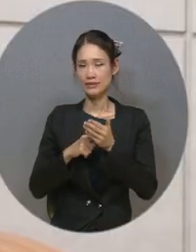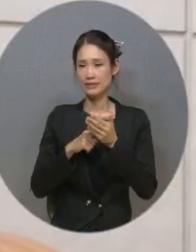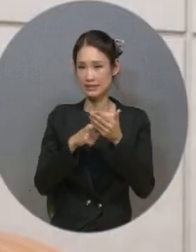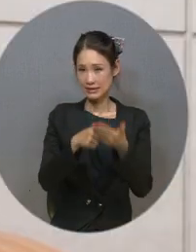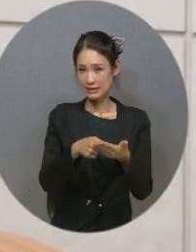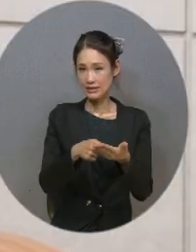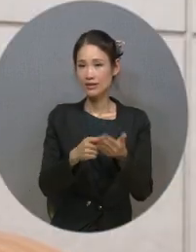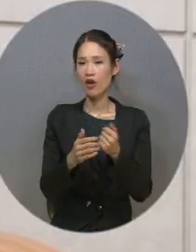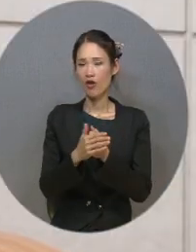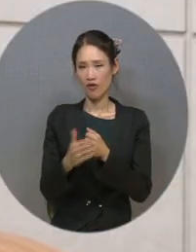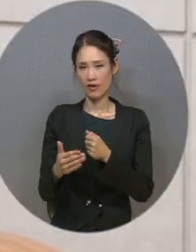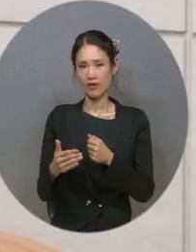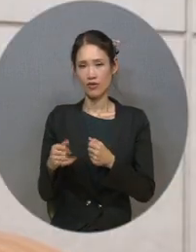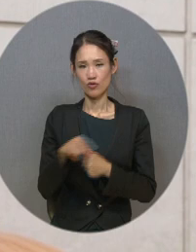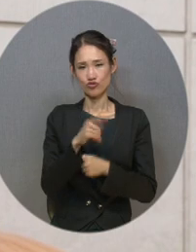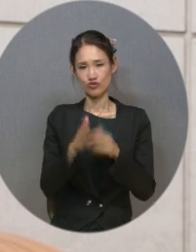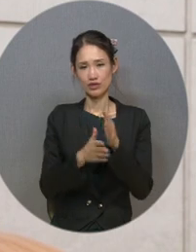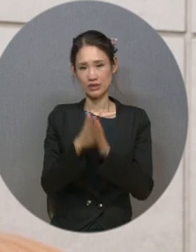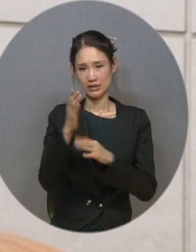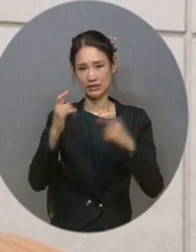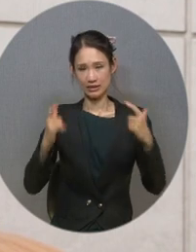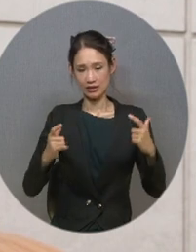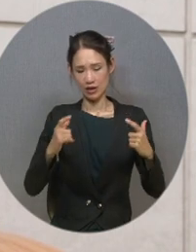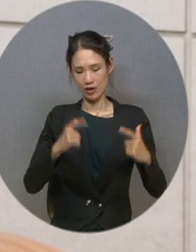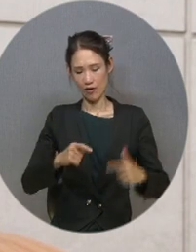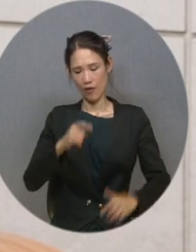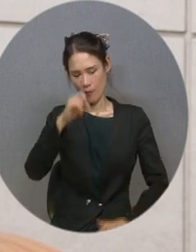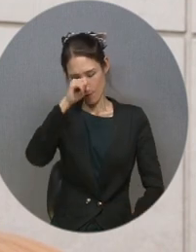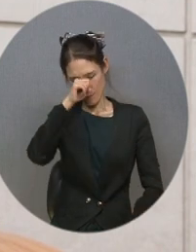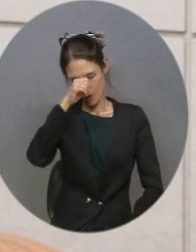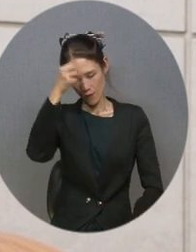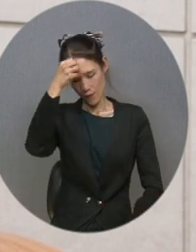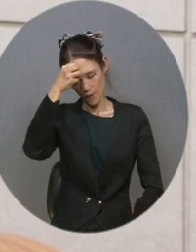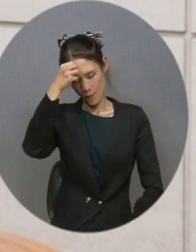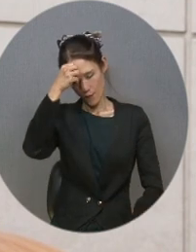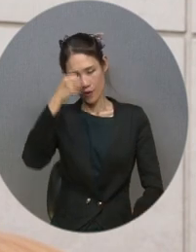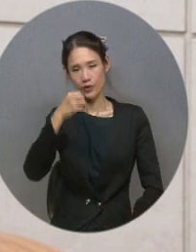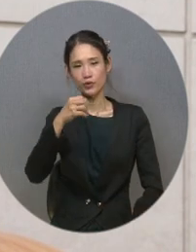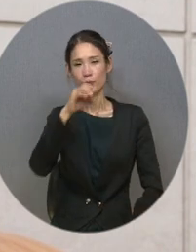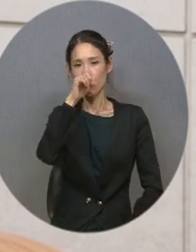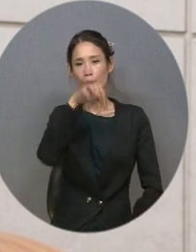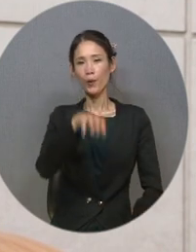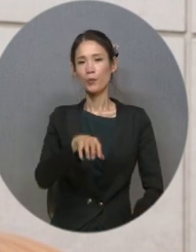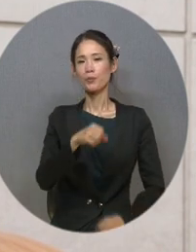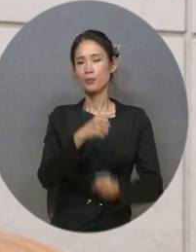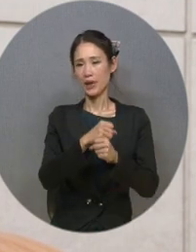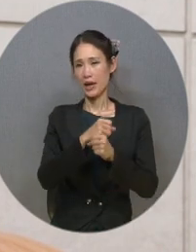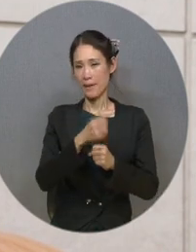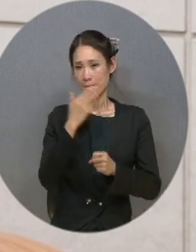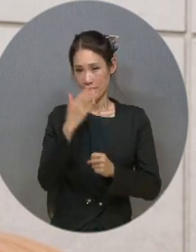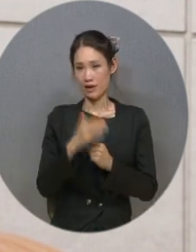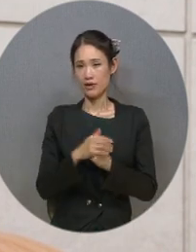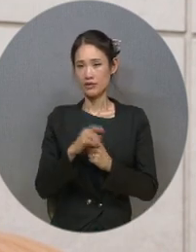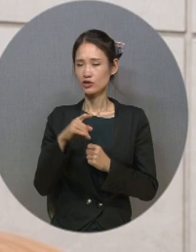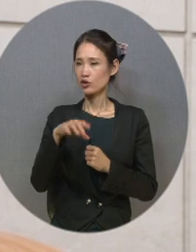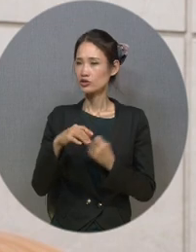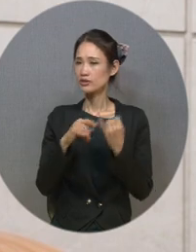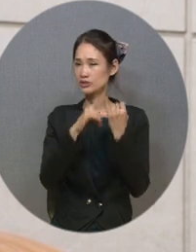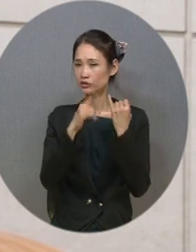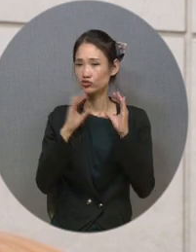우리 시에서는 이렇게 고급스러운 산후조리원을 만들어 놨기 때문에